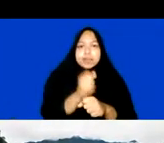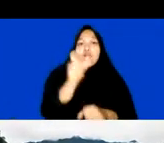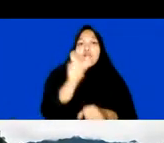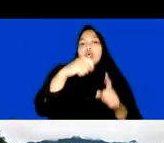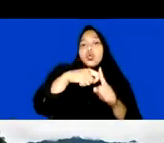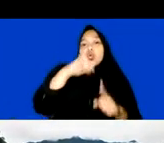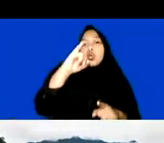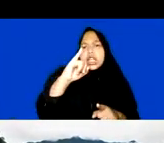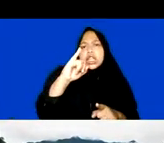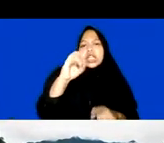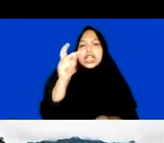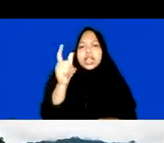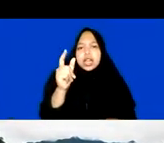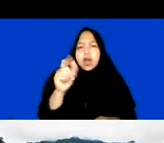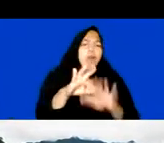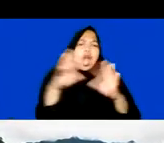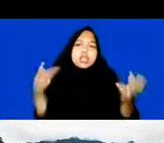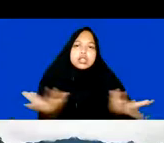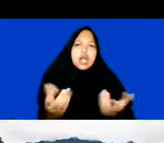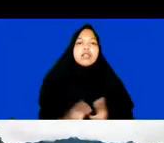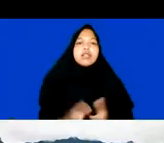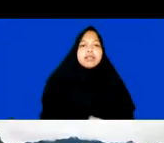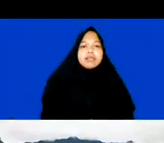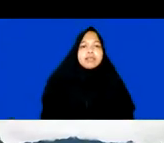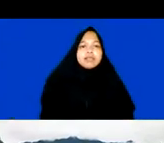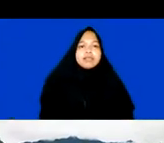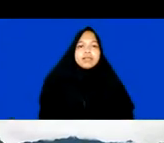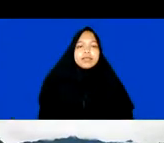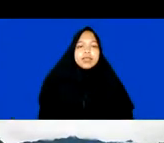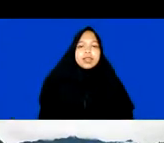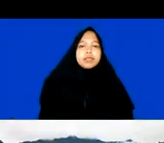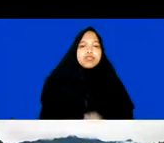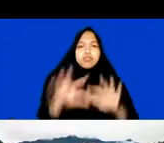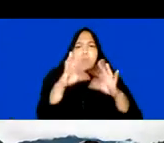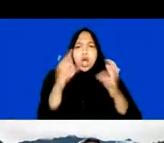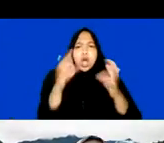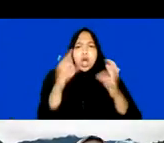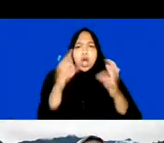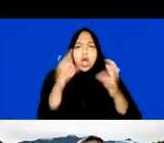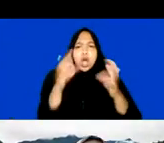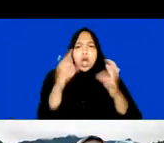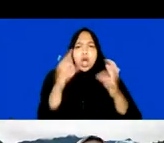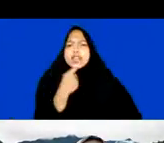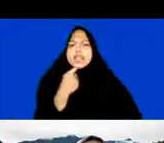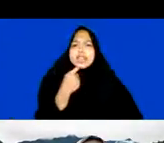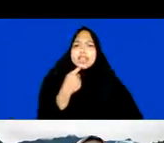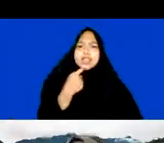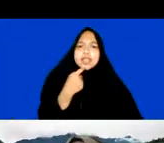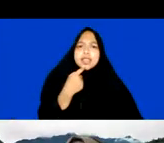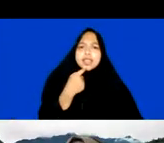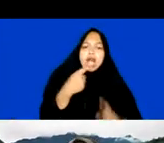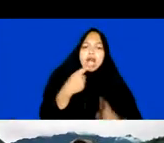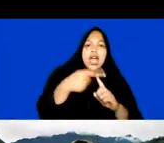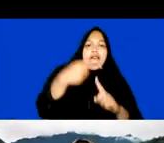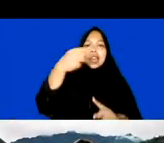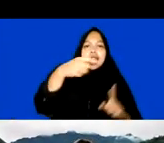terus ya cuma dengan brush juga ya, macam-macam lah. Banyak lah ekspor buat kulit. Ya seperti itu sih prosesnya. Dan sampai sekarang